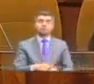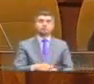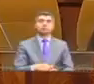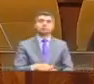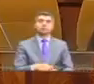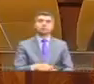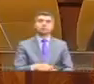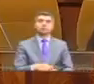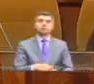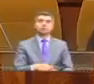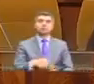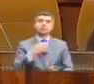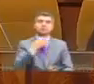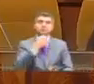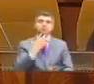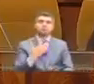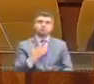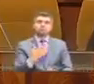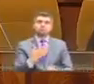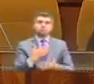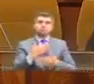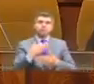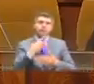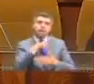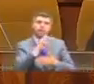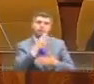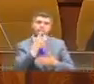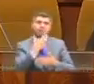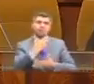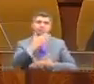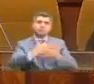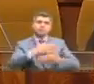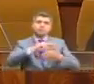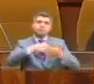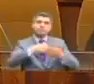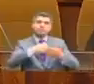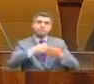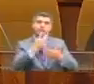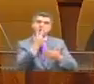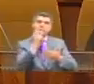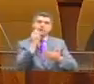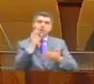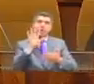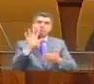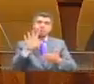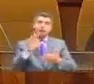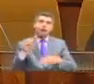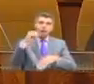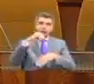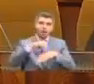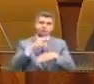تطيح عارفين ان وقعنا واحد الاتفاقيه اللي كانت في 2005 بعد وقعت في